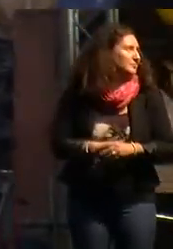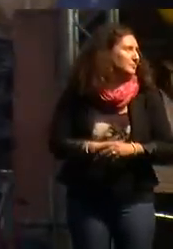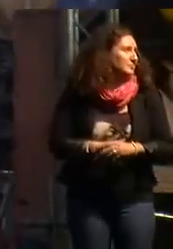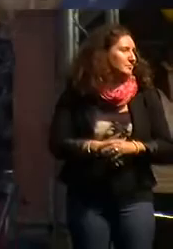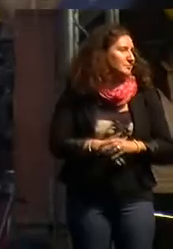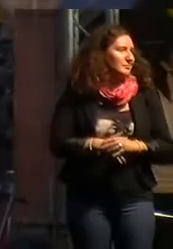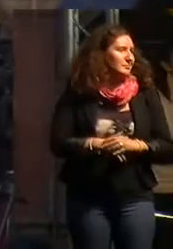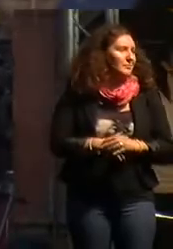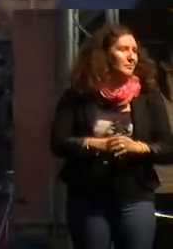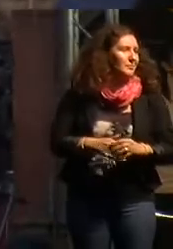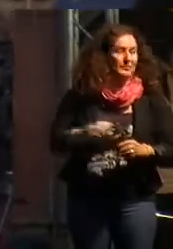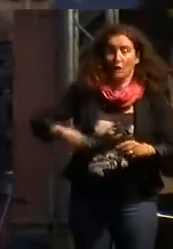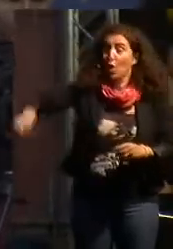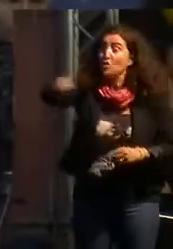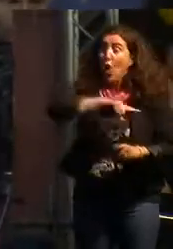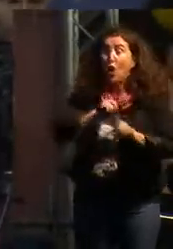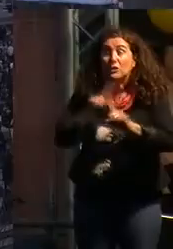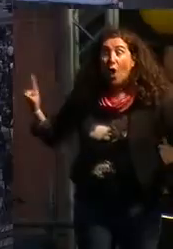Noi no!